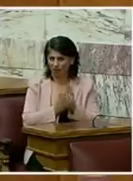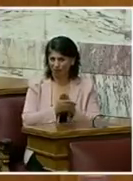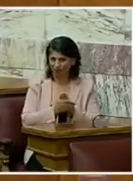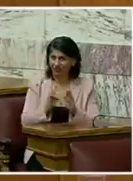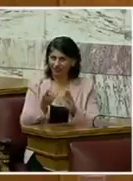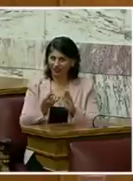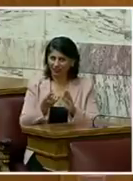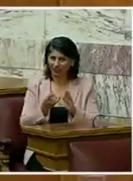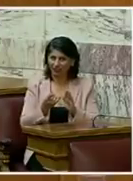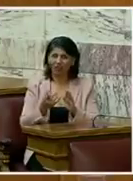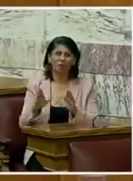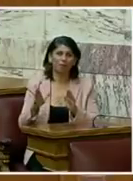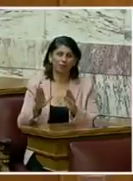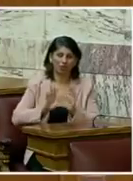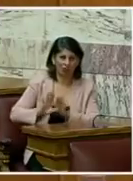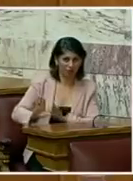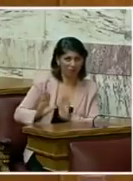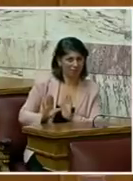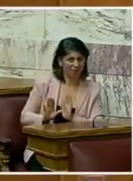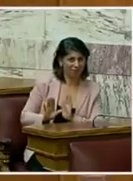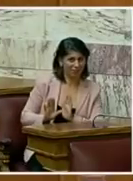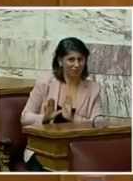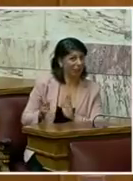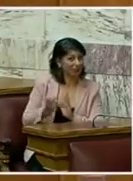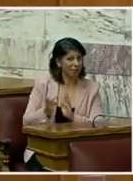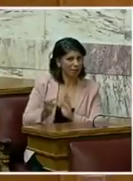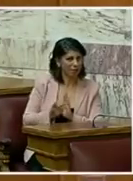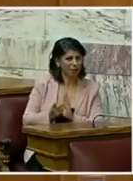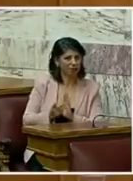λέτε. Πάμε τώρα σε ένα άλλο θέμα.